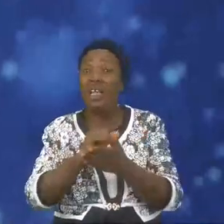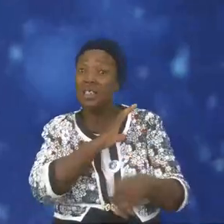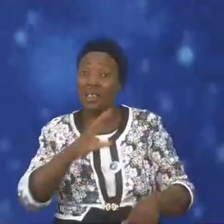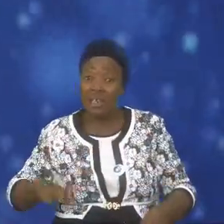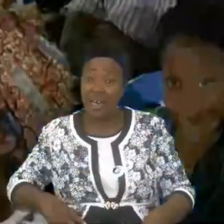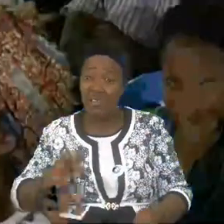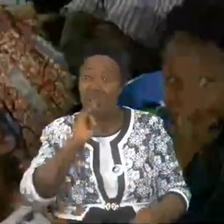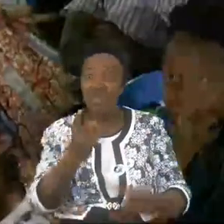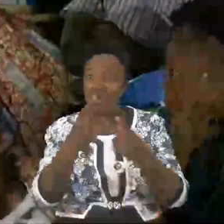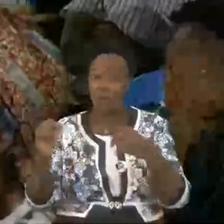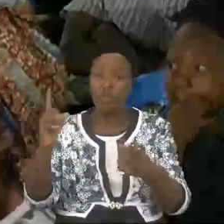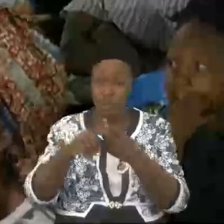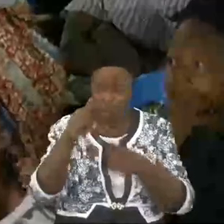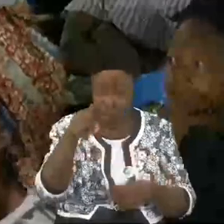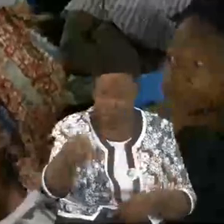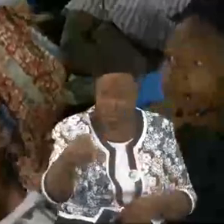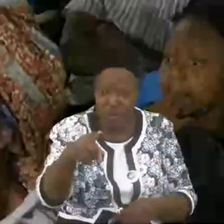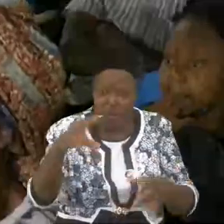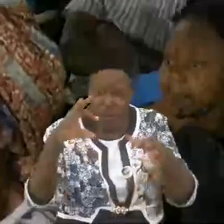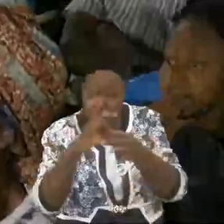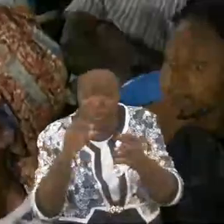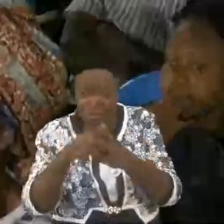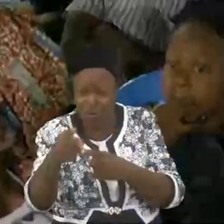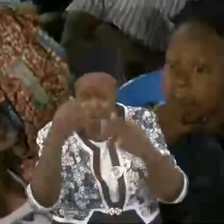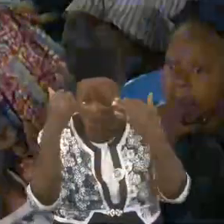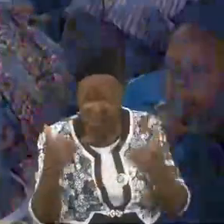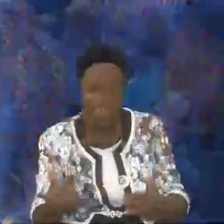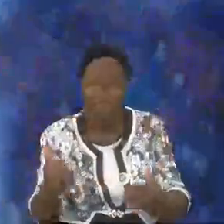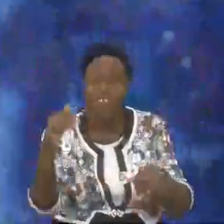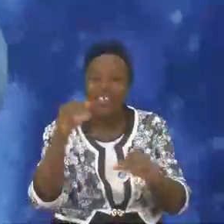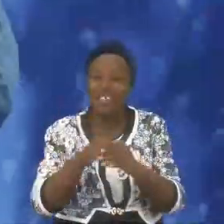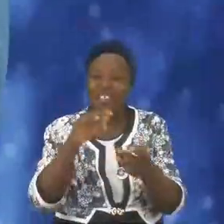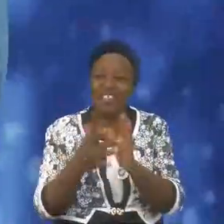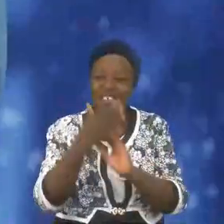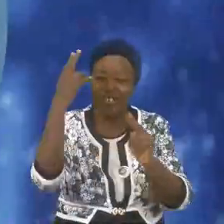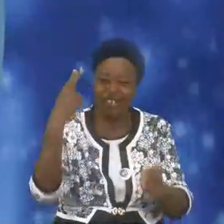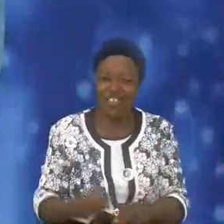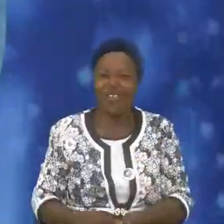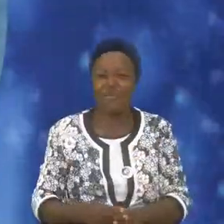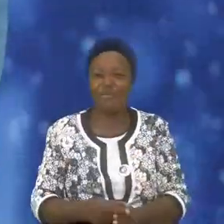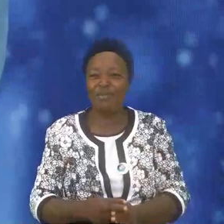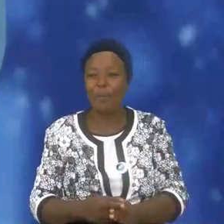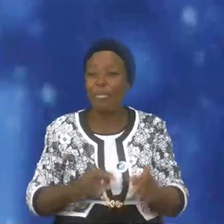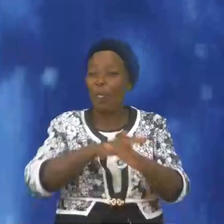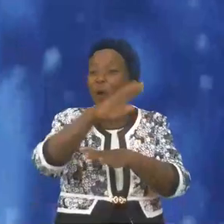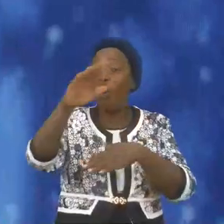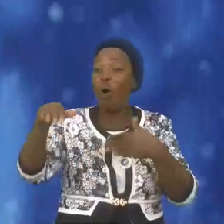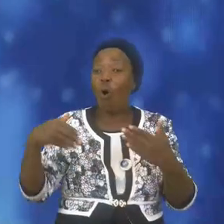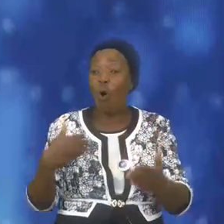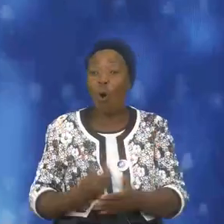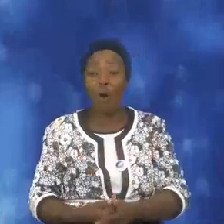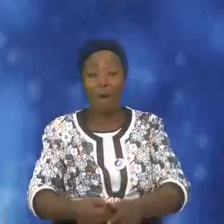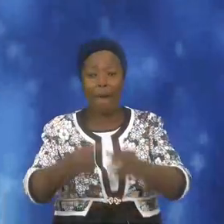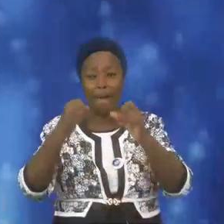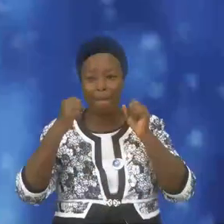Christ vient à toi, connecté à toi maintenant au nom de Jésus.